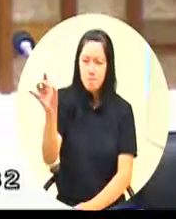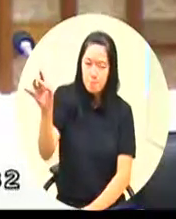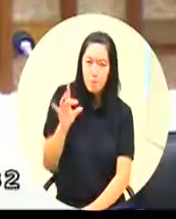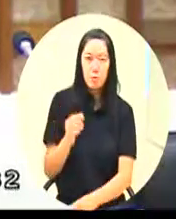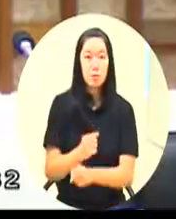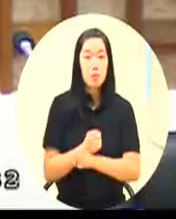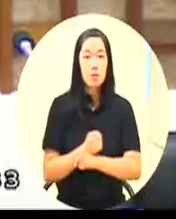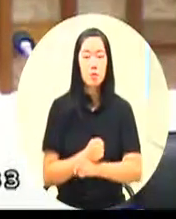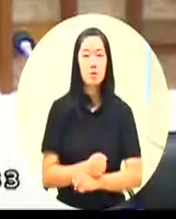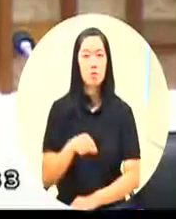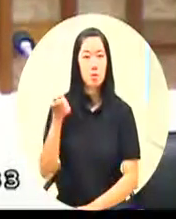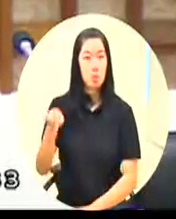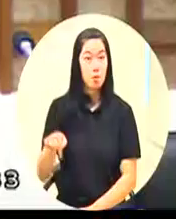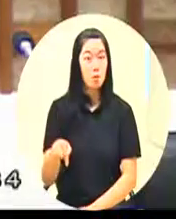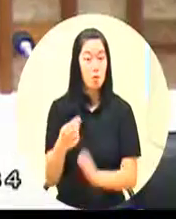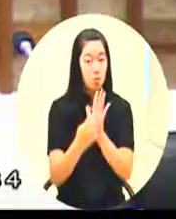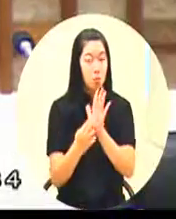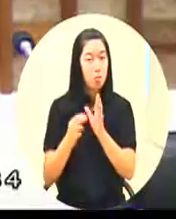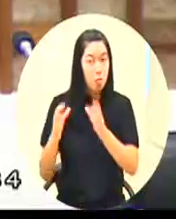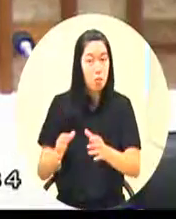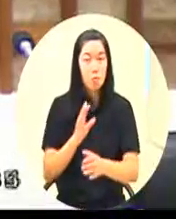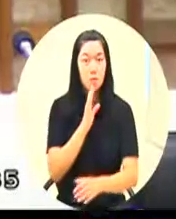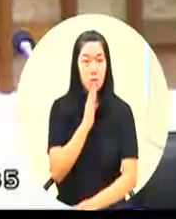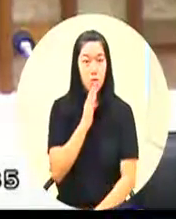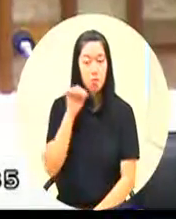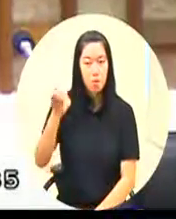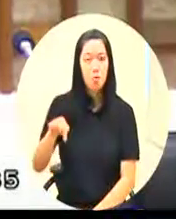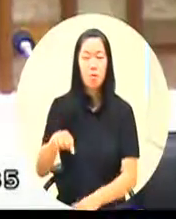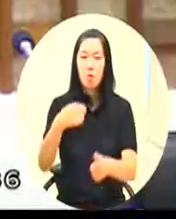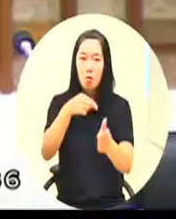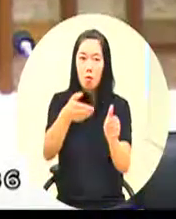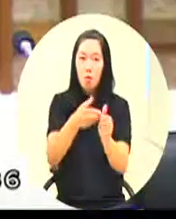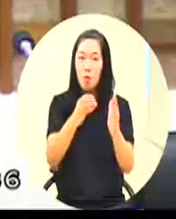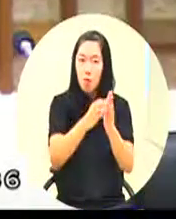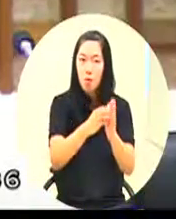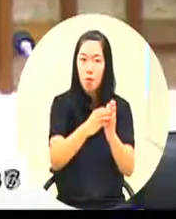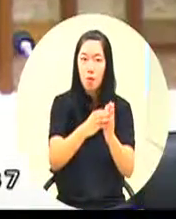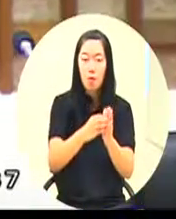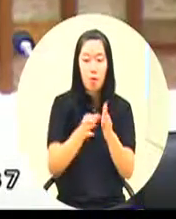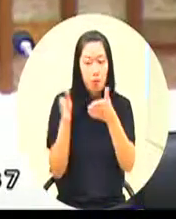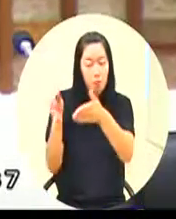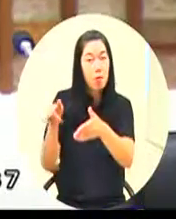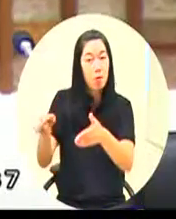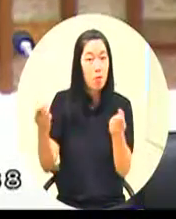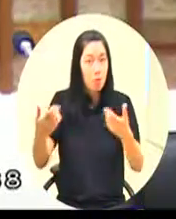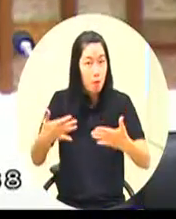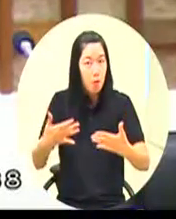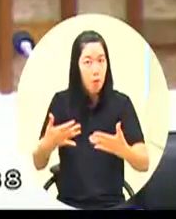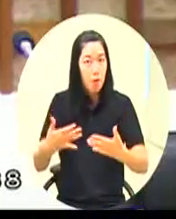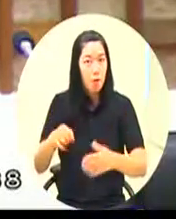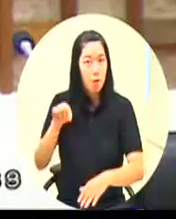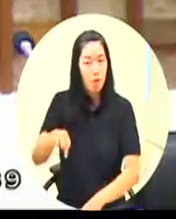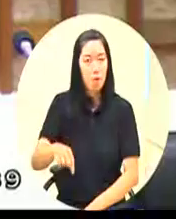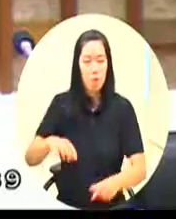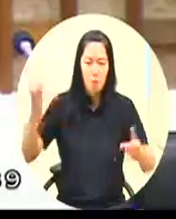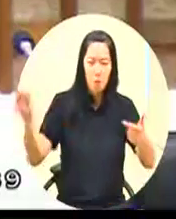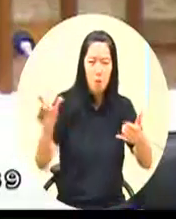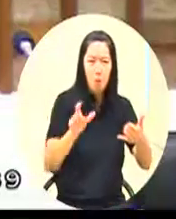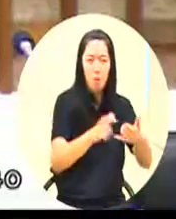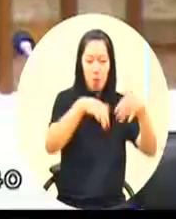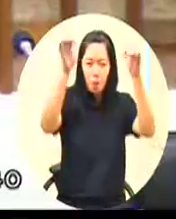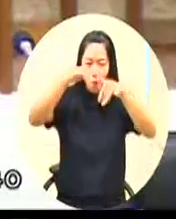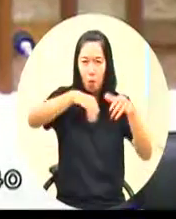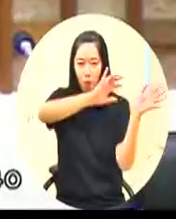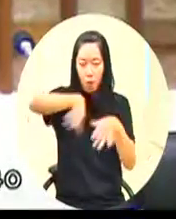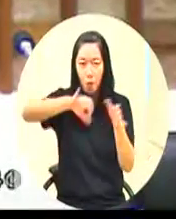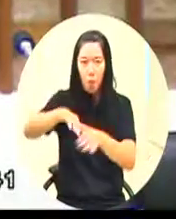案例已经成立了。我希望就是说教育局在这上面，我们针对的这一次所造成这么大的，你想